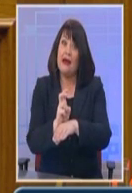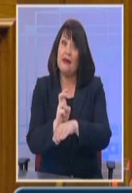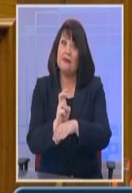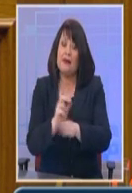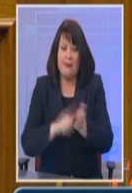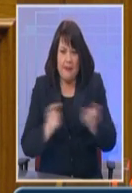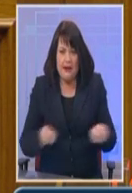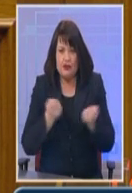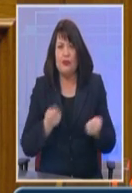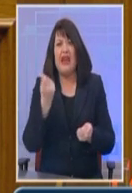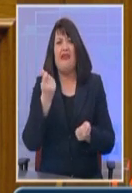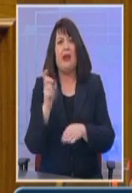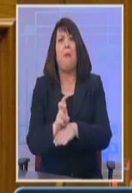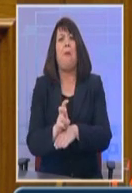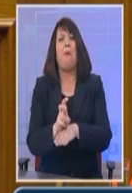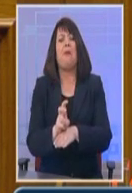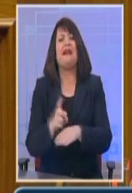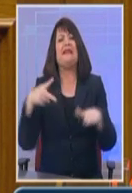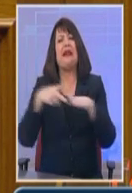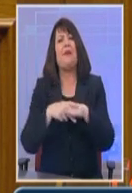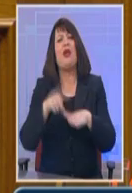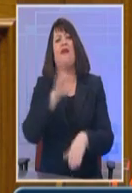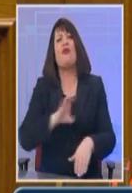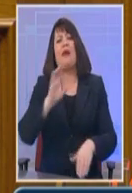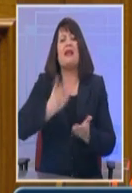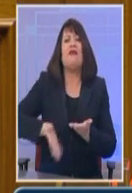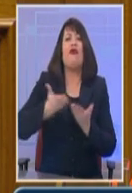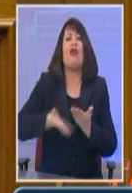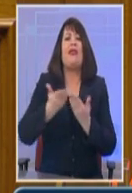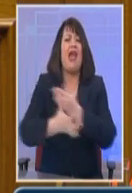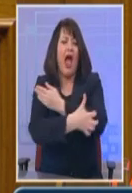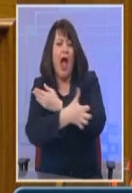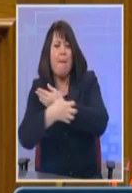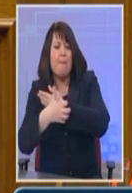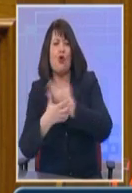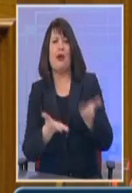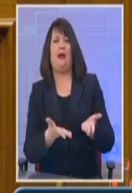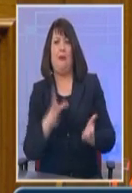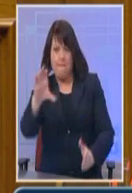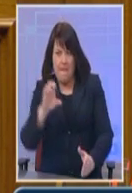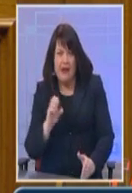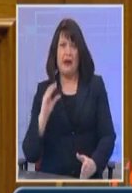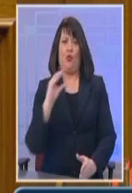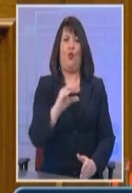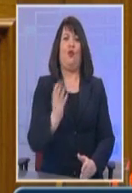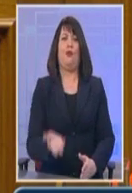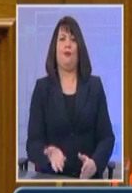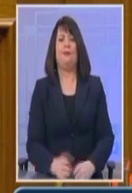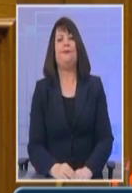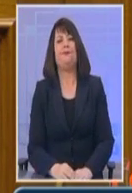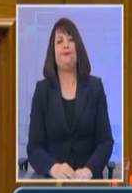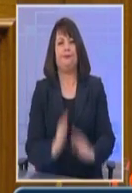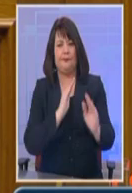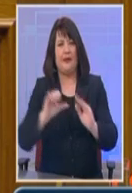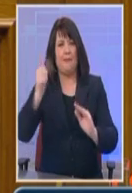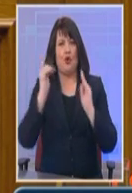λιμνάζουν τα χρήματα αυτά στο Ταμείο Ευρωπαϊκής Βοήθειας Απόρων για τη χώρα μας. Την πλήρη προστασία της